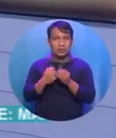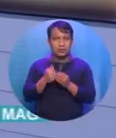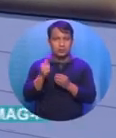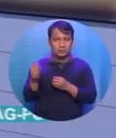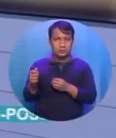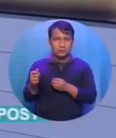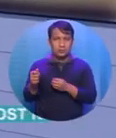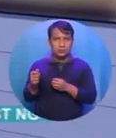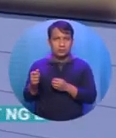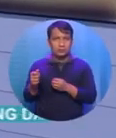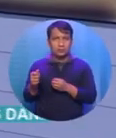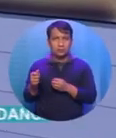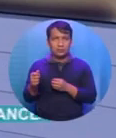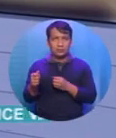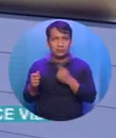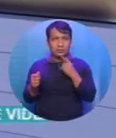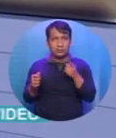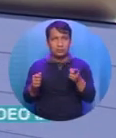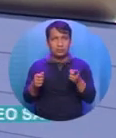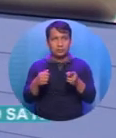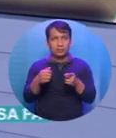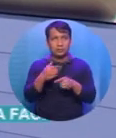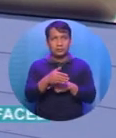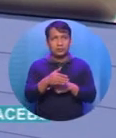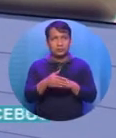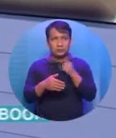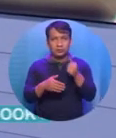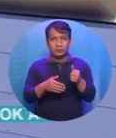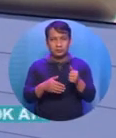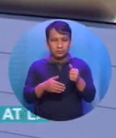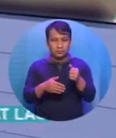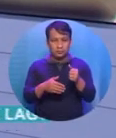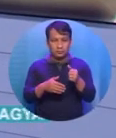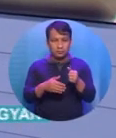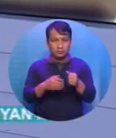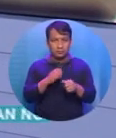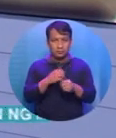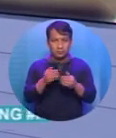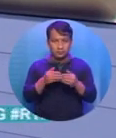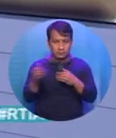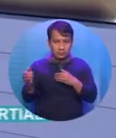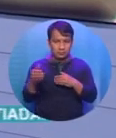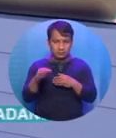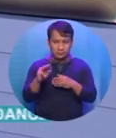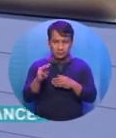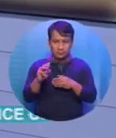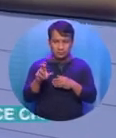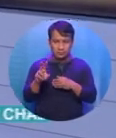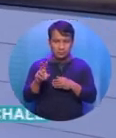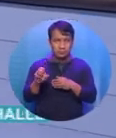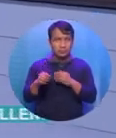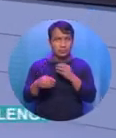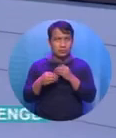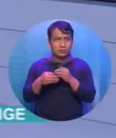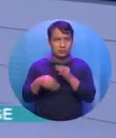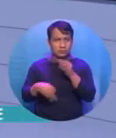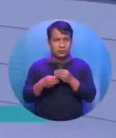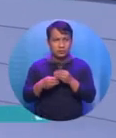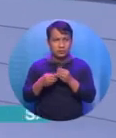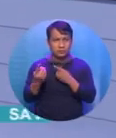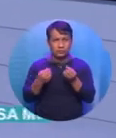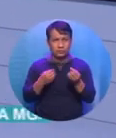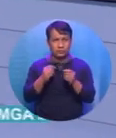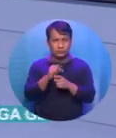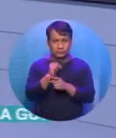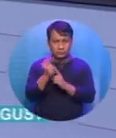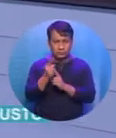si lalaki na binasted niya, hindi makamove on, at kung ano ng klaseng paninira ang ginagawa sa